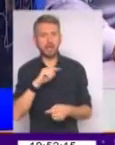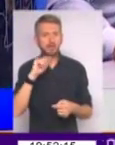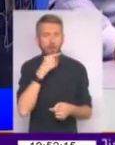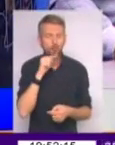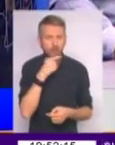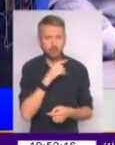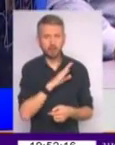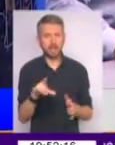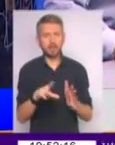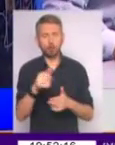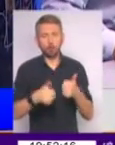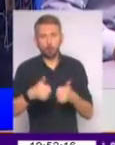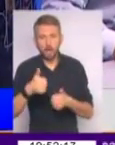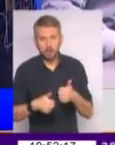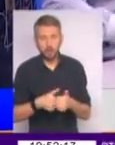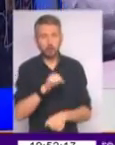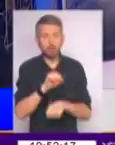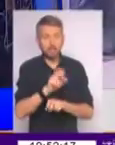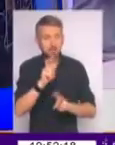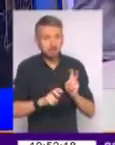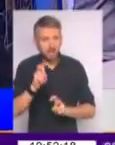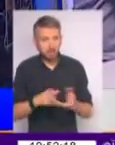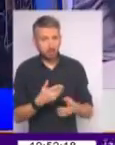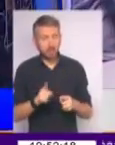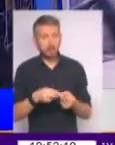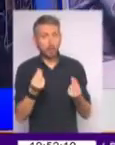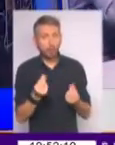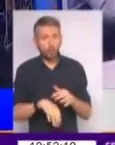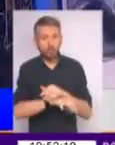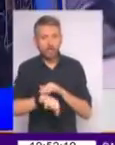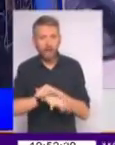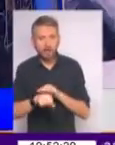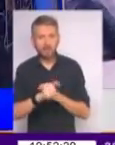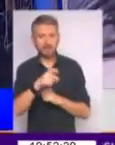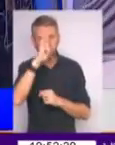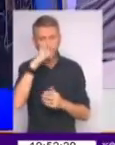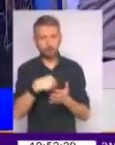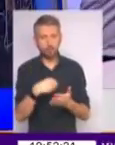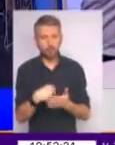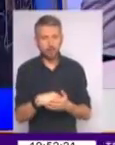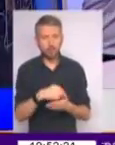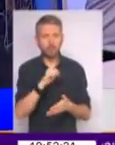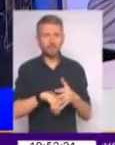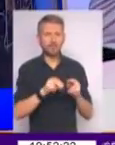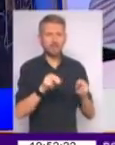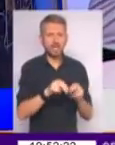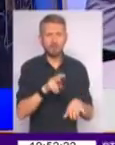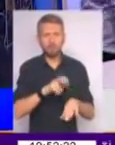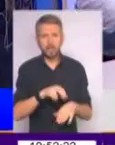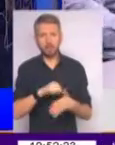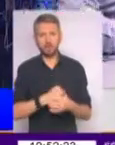не енергоконкурентна, зупинилися підприємства. Ці кошти кралися з державного бюджету від вчителів, медиків, від